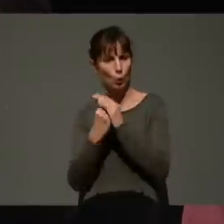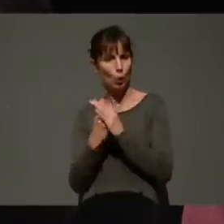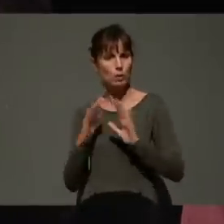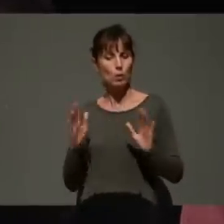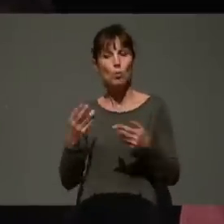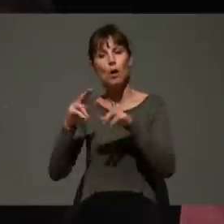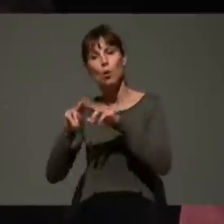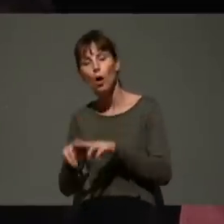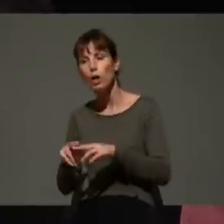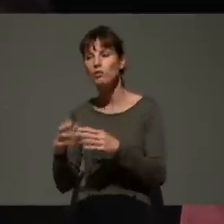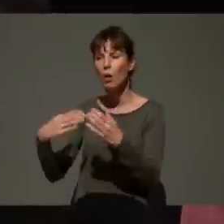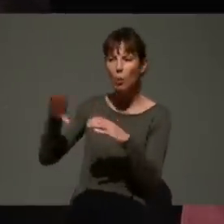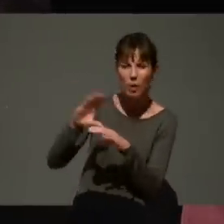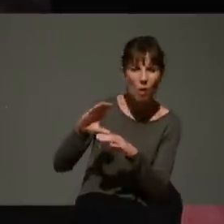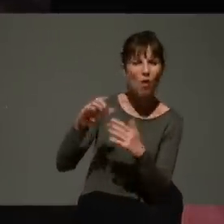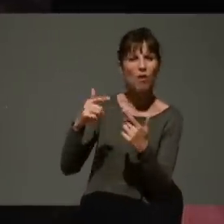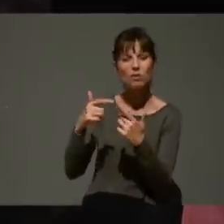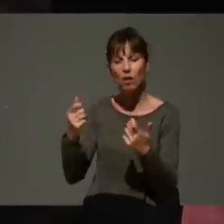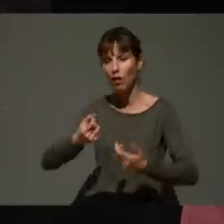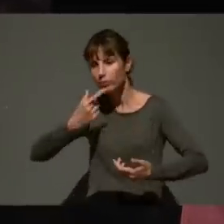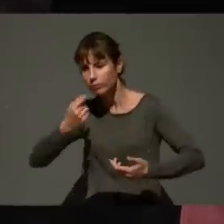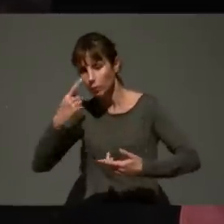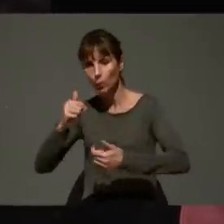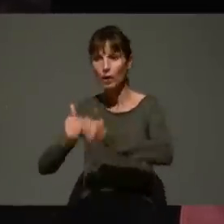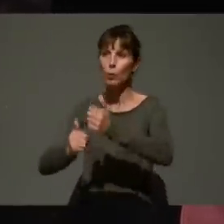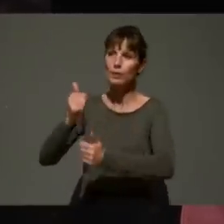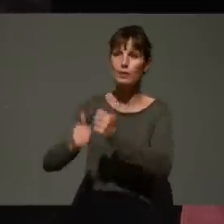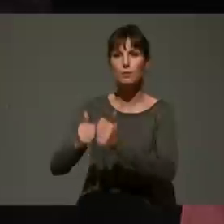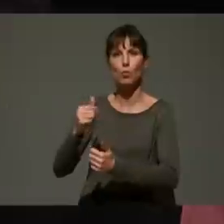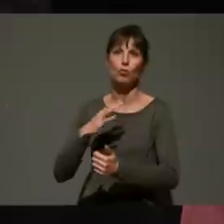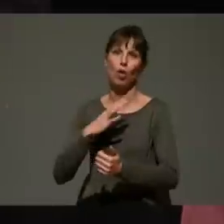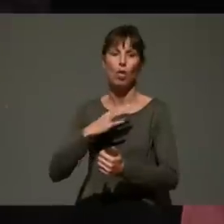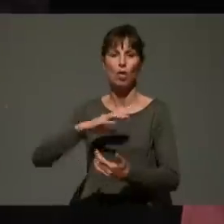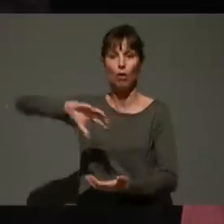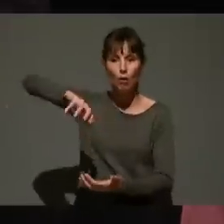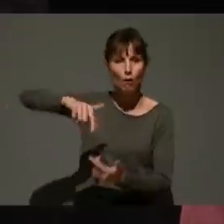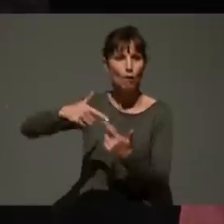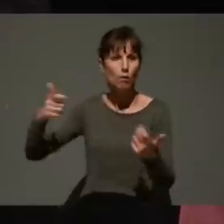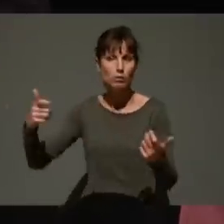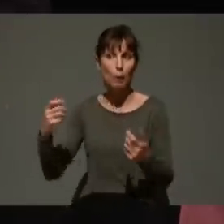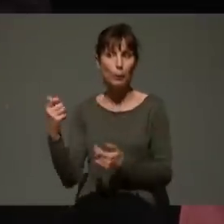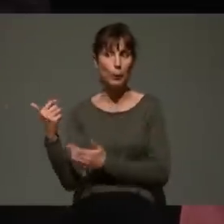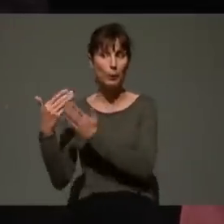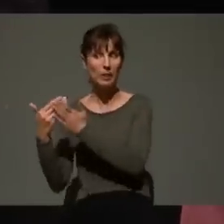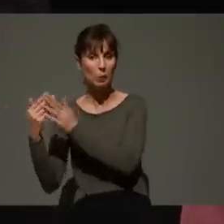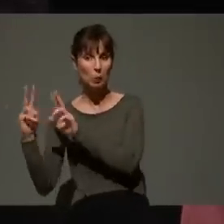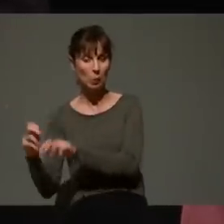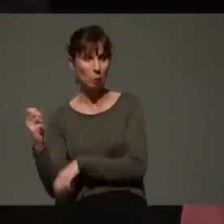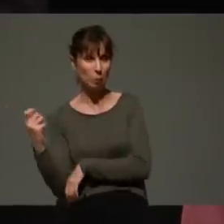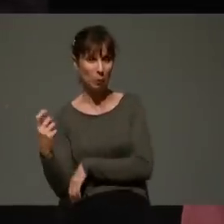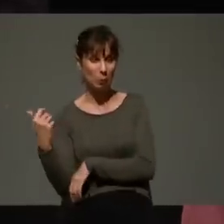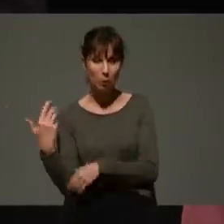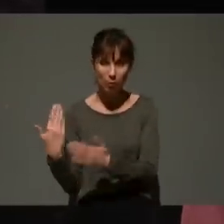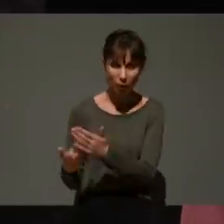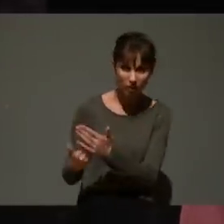tourne autour de compléments et autres pour la compétition, là, il y a quand même très très peu d'études, et même quasiment pas, qui